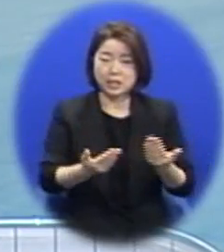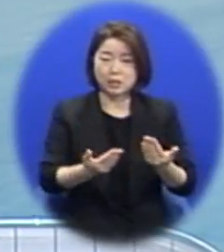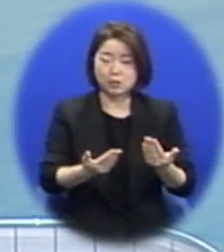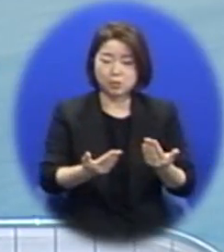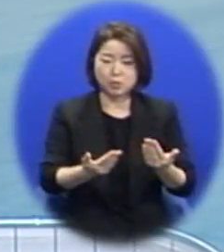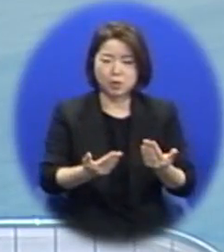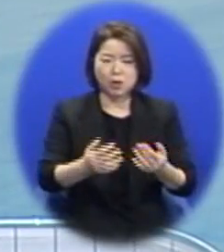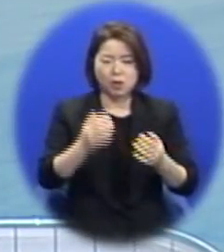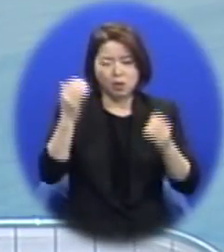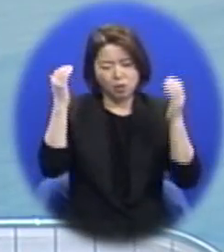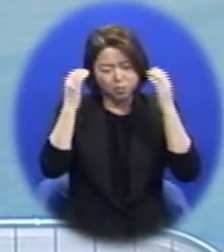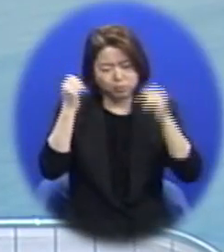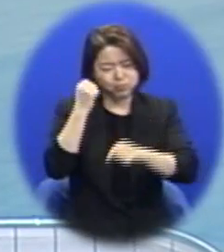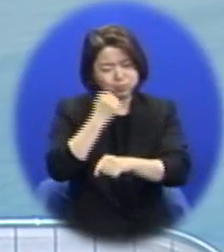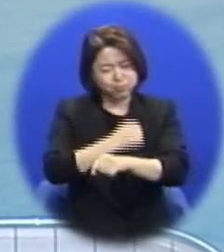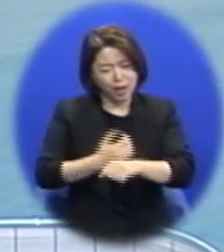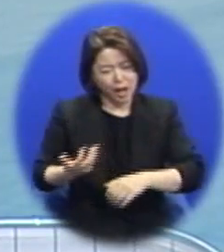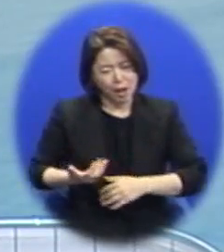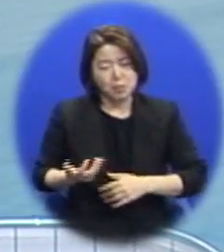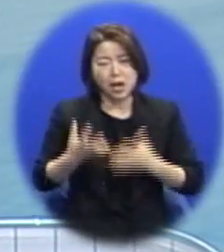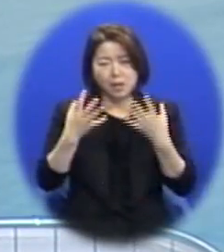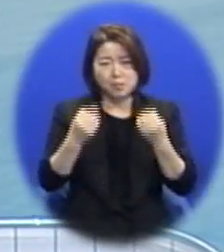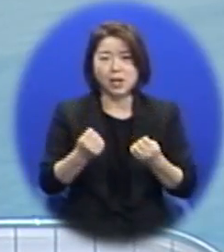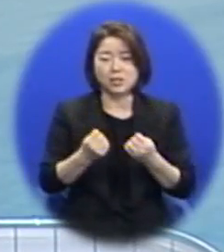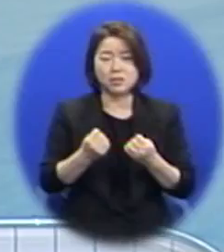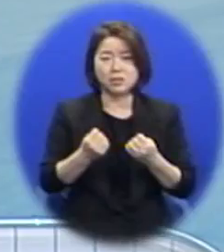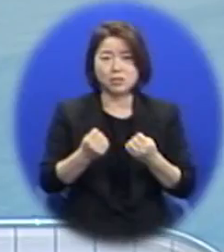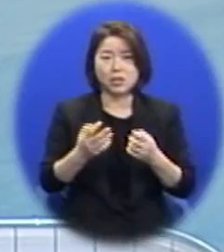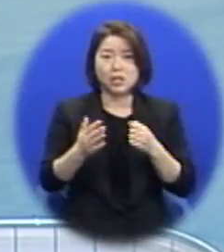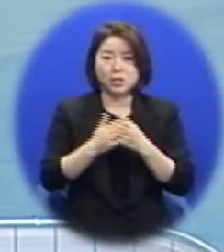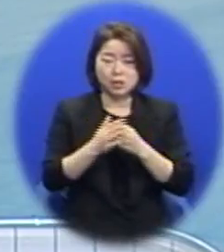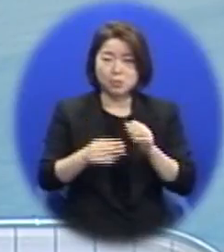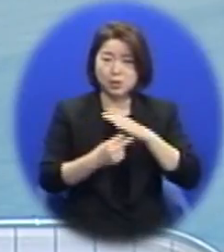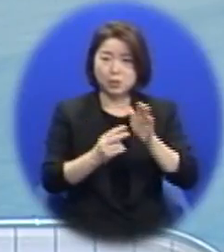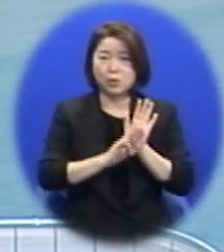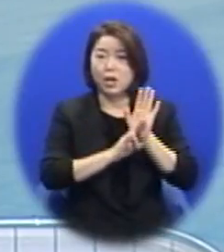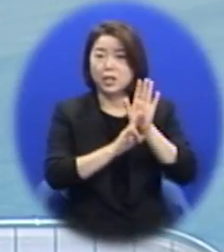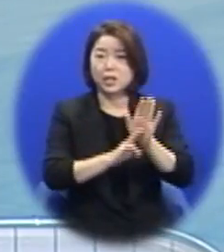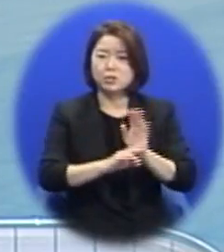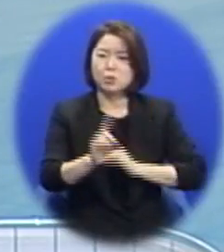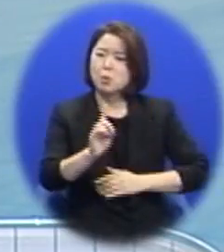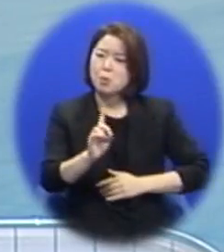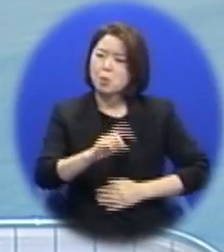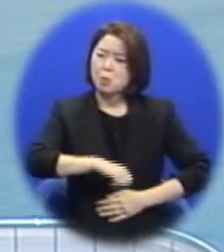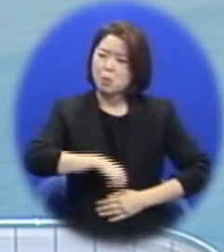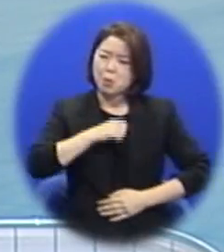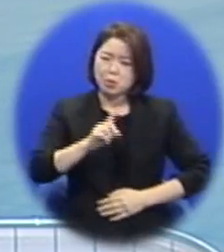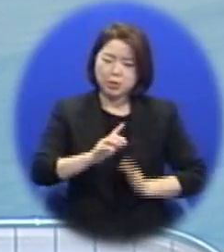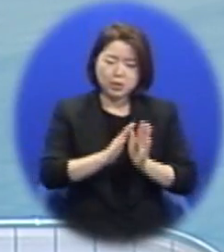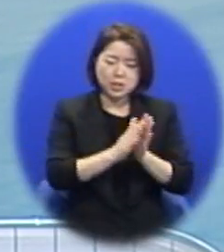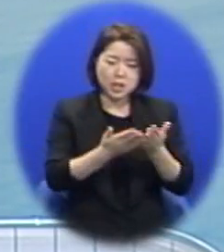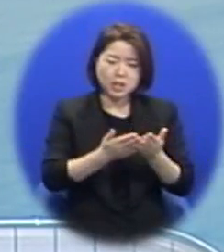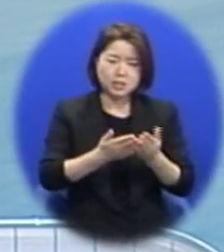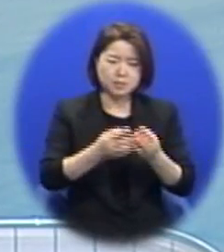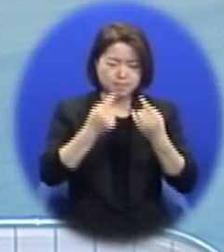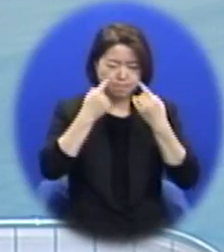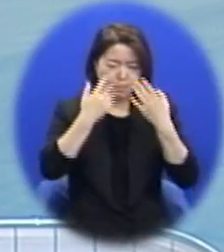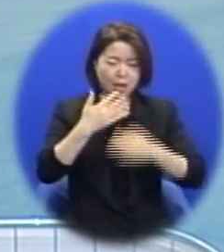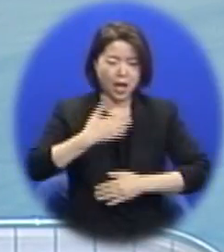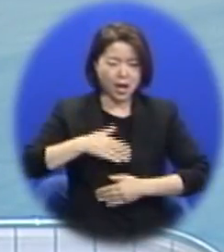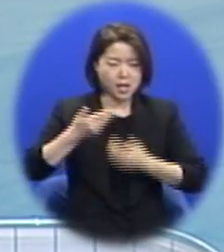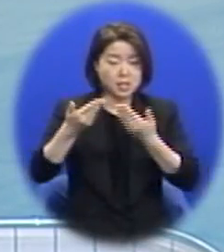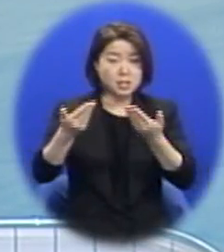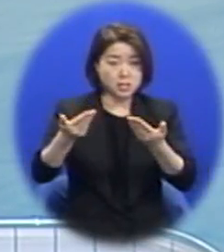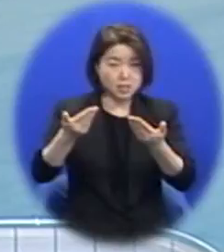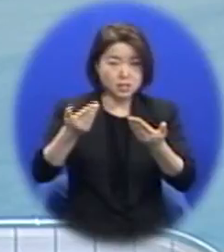너무 많았습니다. 그래서 성도들에게 요한계시록이 솔직히 어떤 책인지를 정확하게 알려드릴 필요가 있겠다고